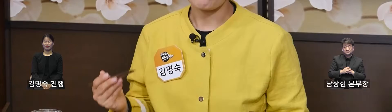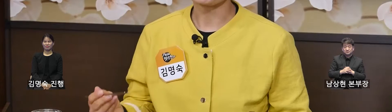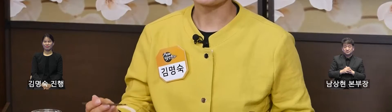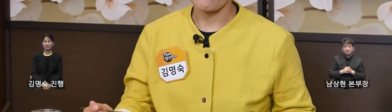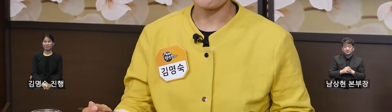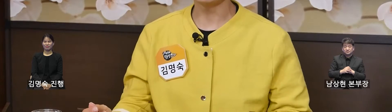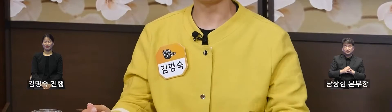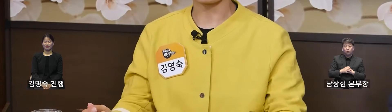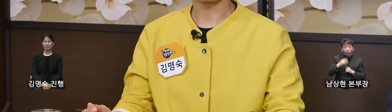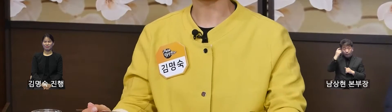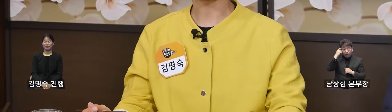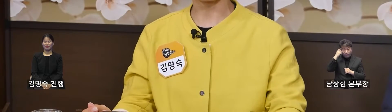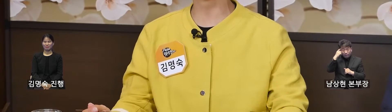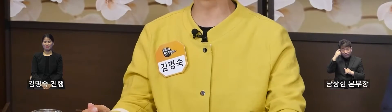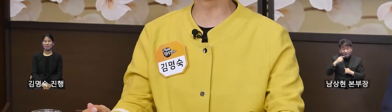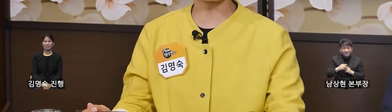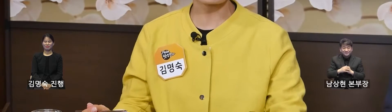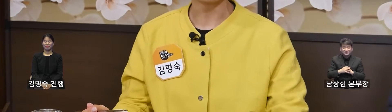아우. 왜요?